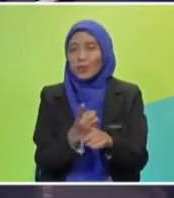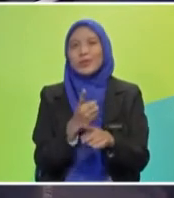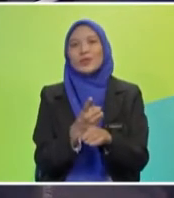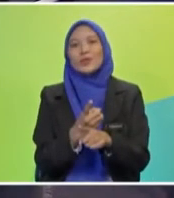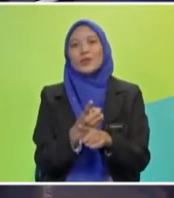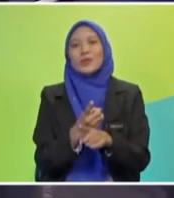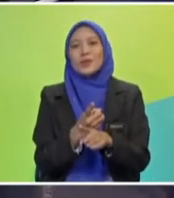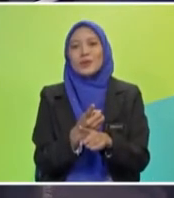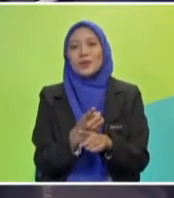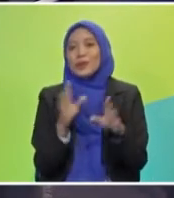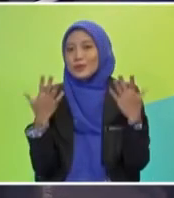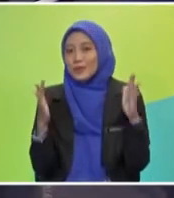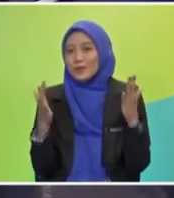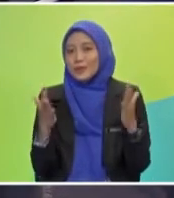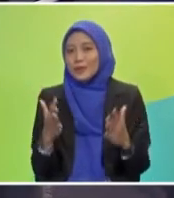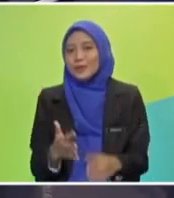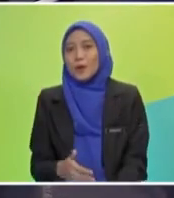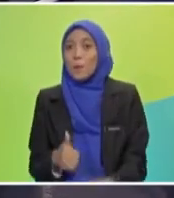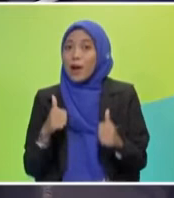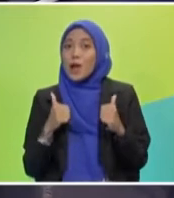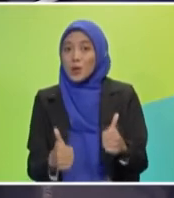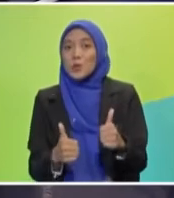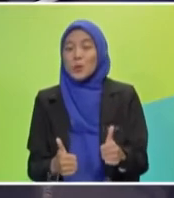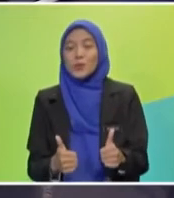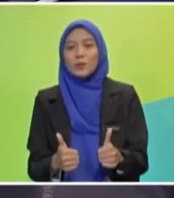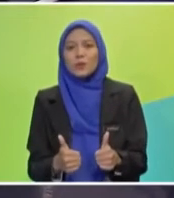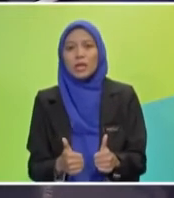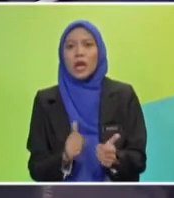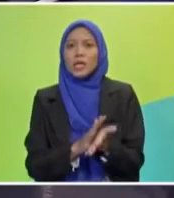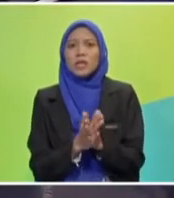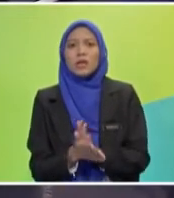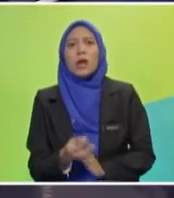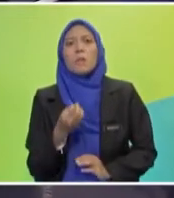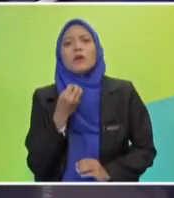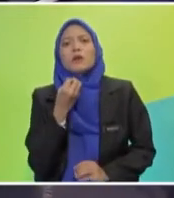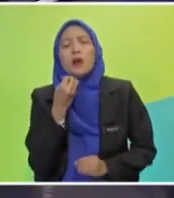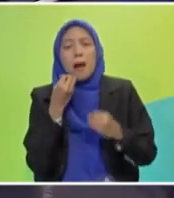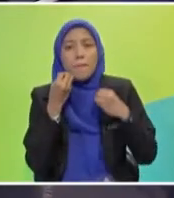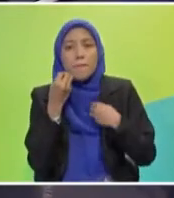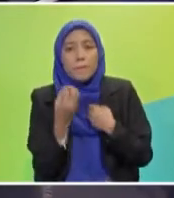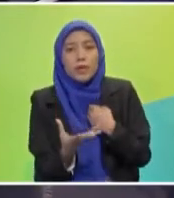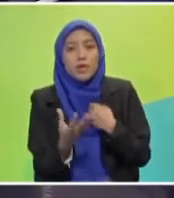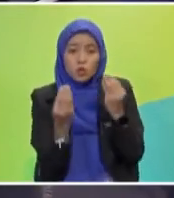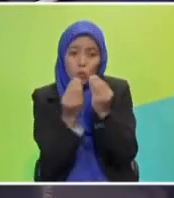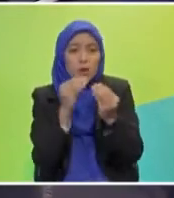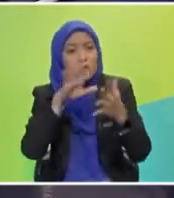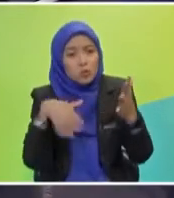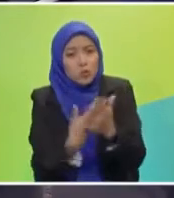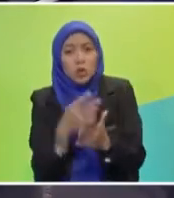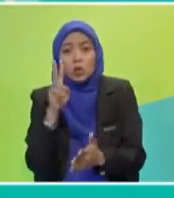Satu ganjaran lagi untuk Danish. Wow, hebatnya. Baik. Jadi berapa jumlah keseluruhan? Dua darab dengan empat.